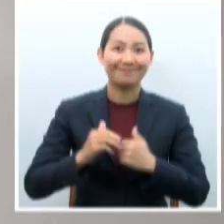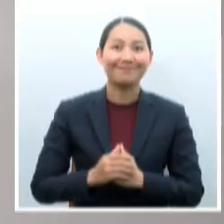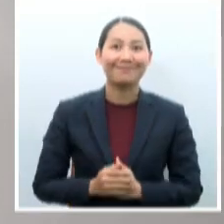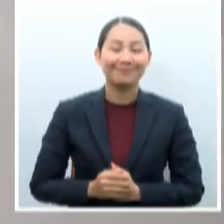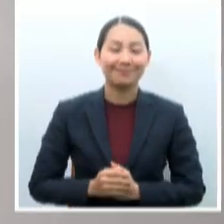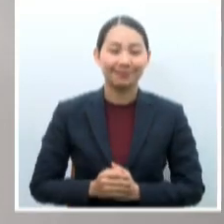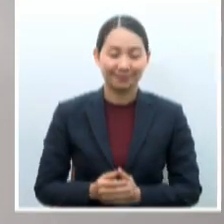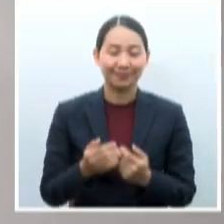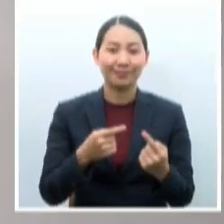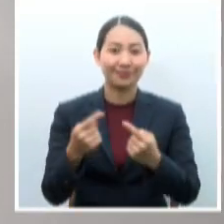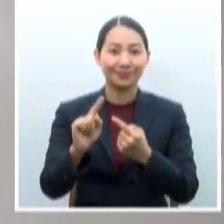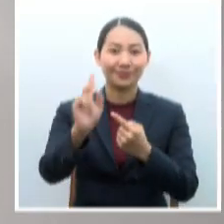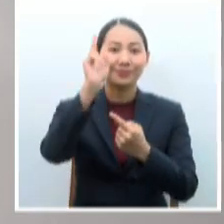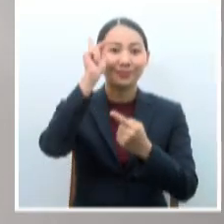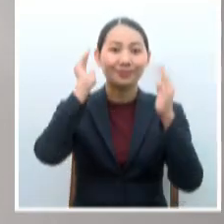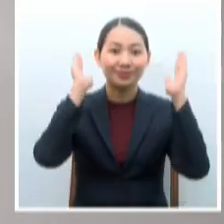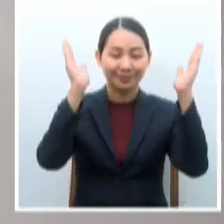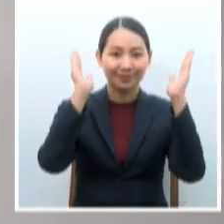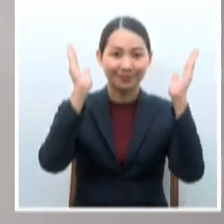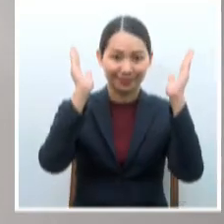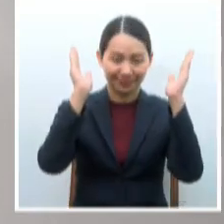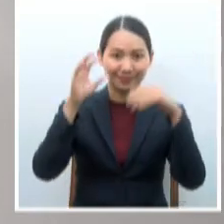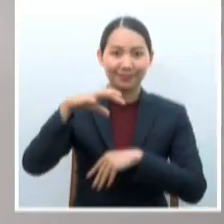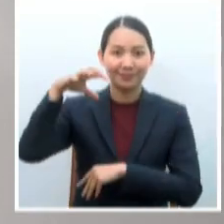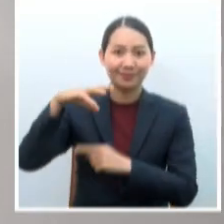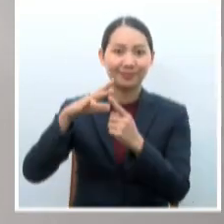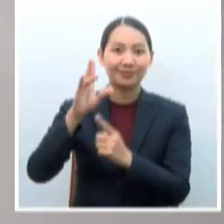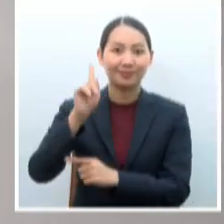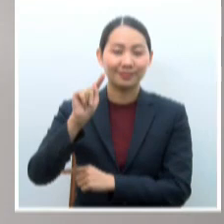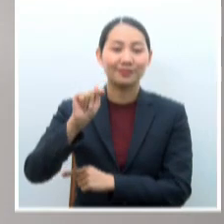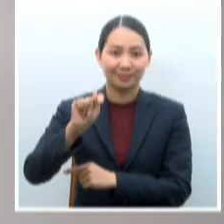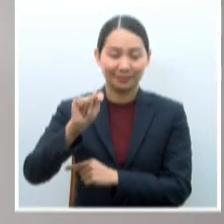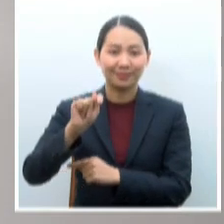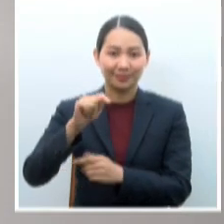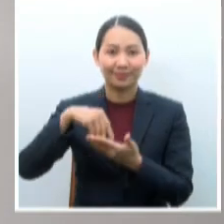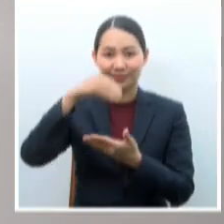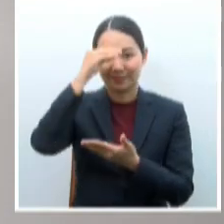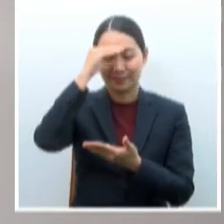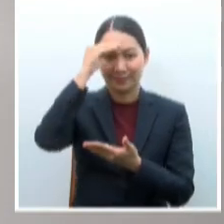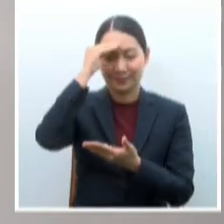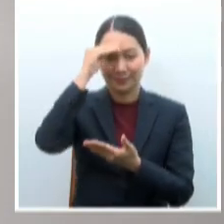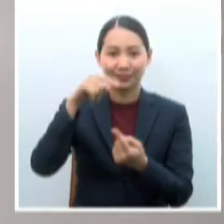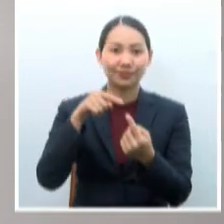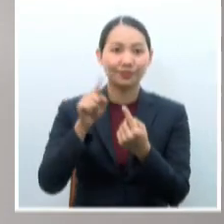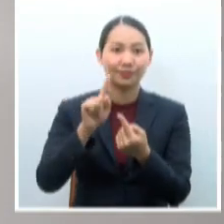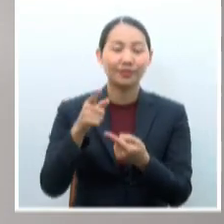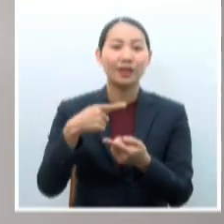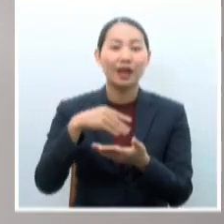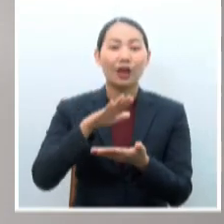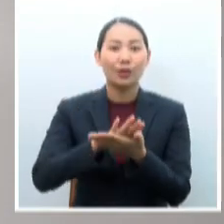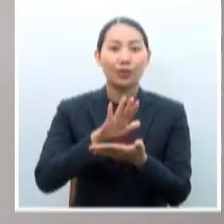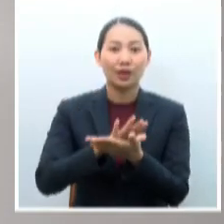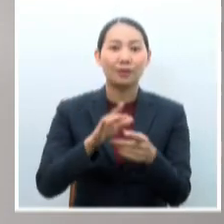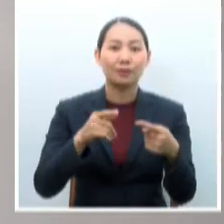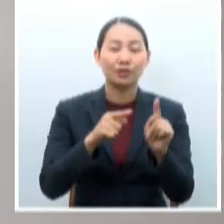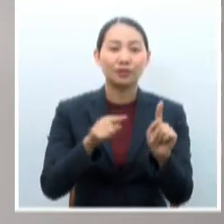ะกับข่าวประชาสัมพันธ์จากสำนักงานเขตพื้นที่การศึกษากันบ้างค่ะวันนี้เราจะไปกันที่สำนักงานเขตพื้นที่การศึกษาประถมศึกษาชัยนาทกับโครง